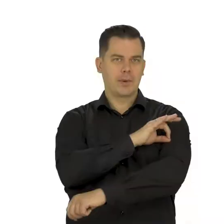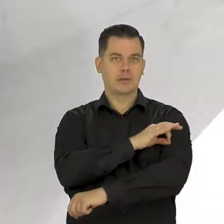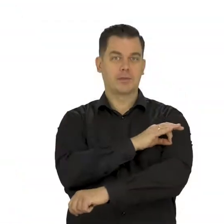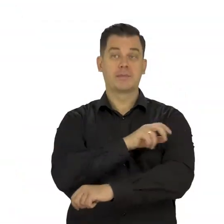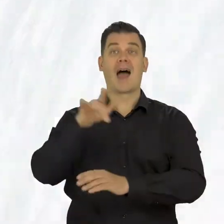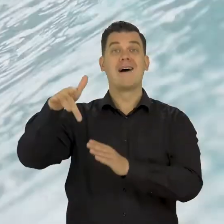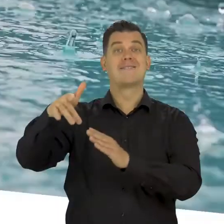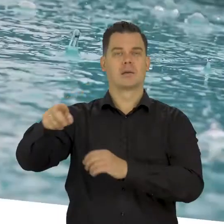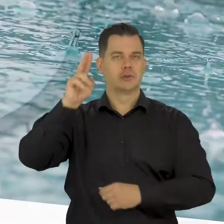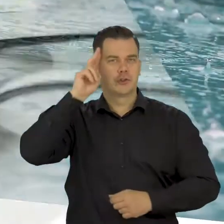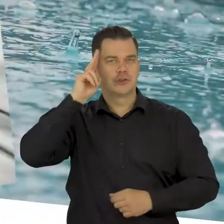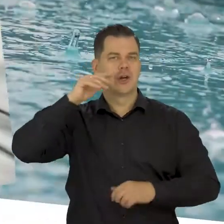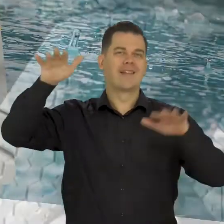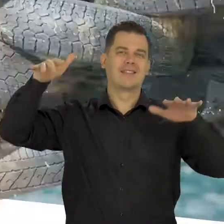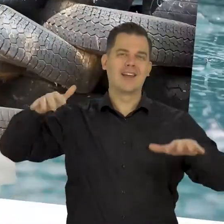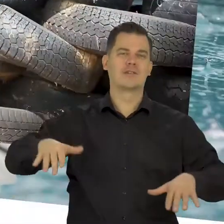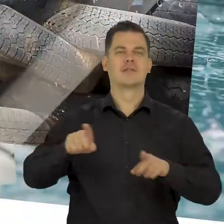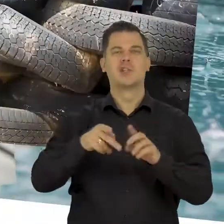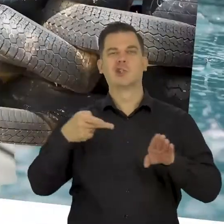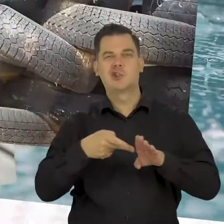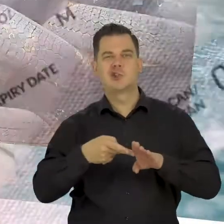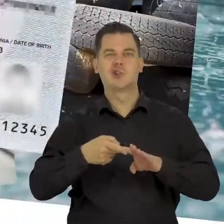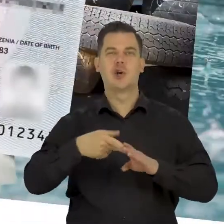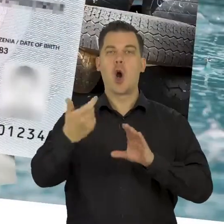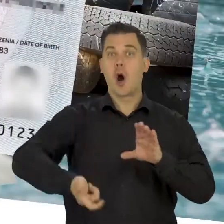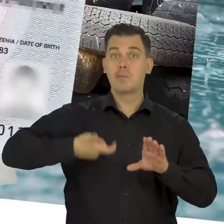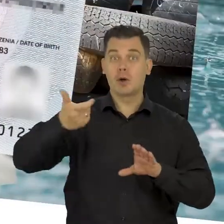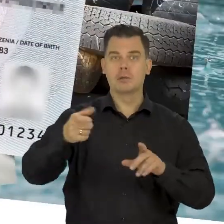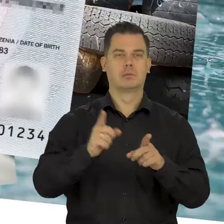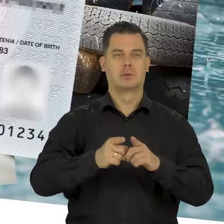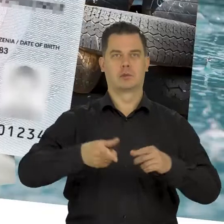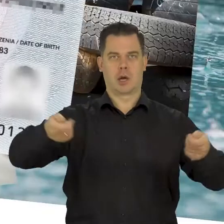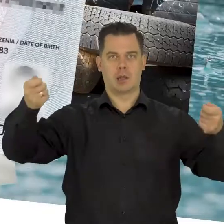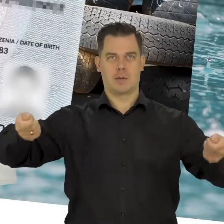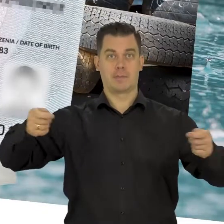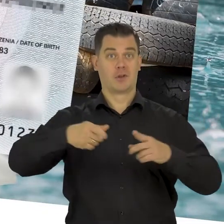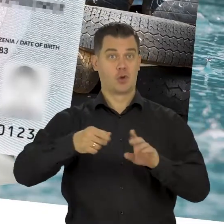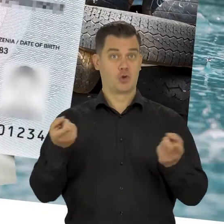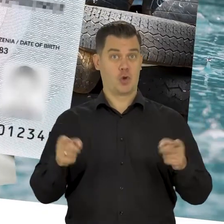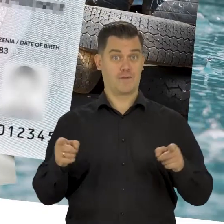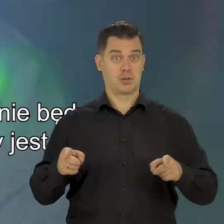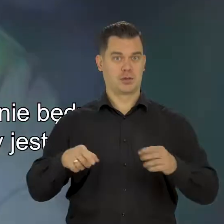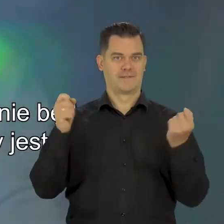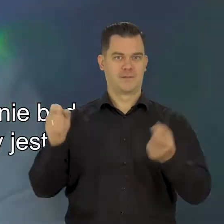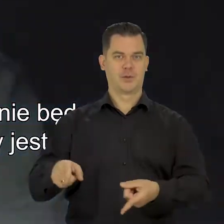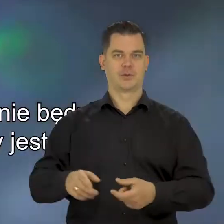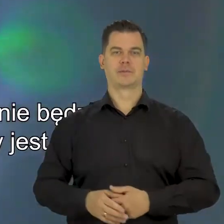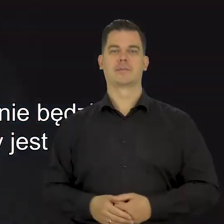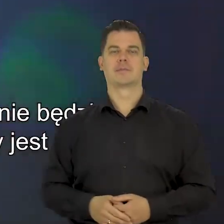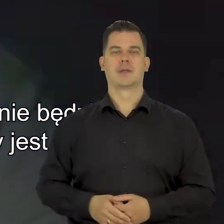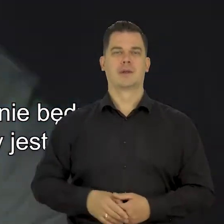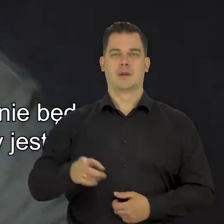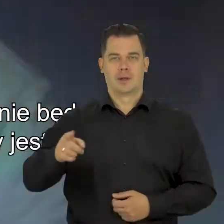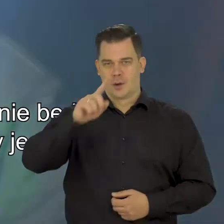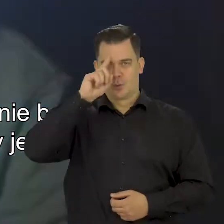km. A w środku ścieki, deszczówka, sztućce, opony, a nawet kanapa i dowód osobisty. Dowodów ludzkich